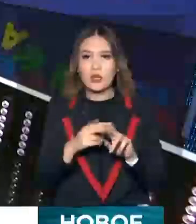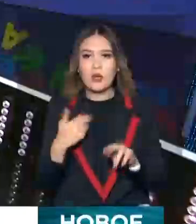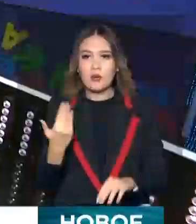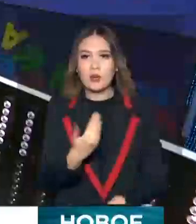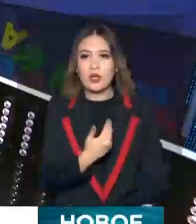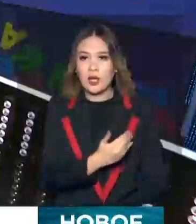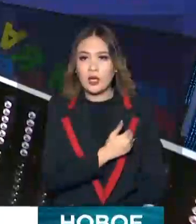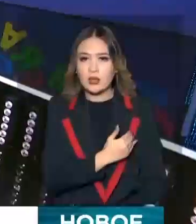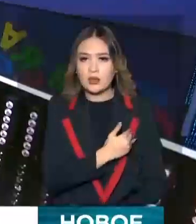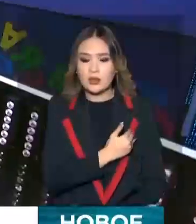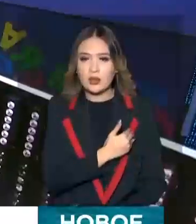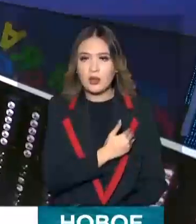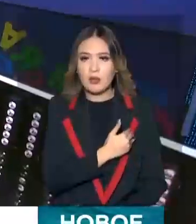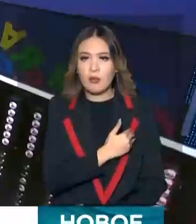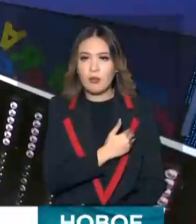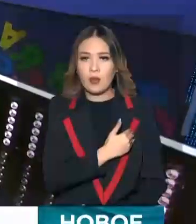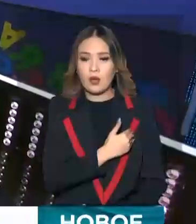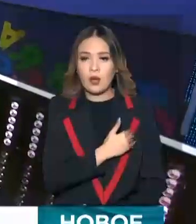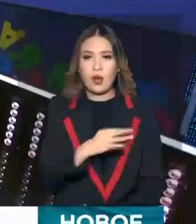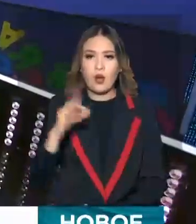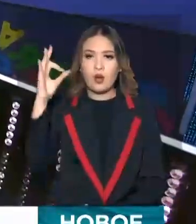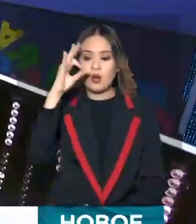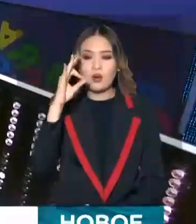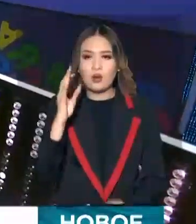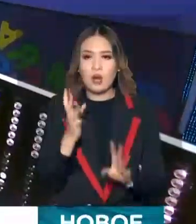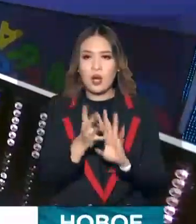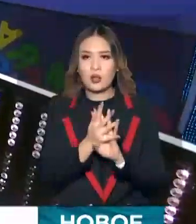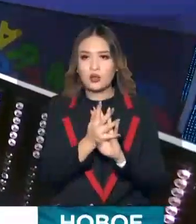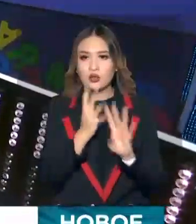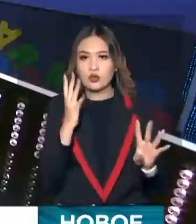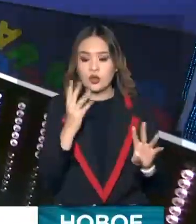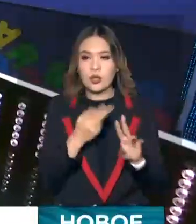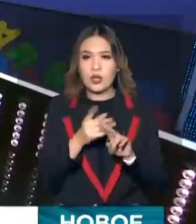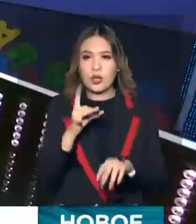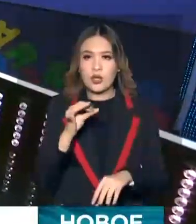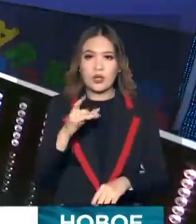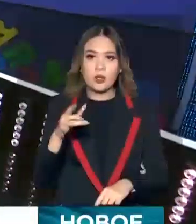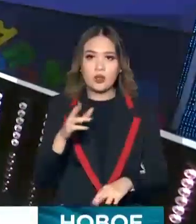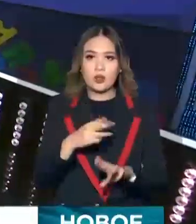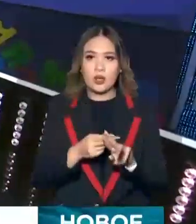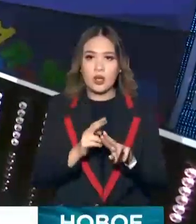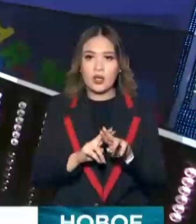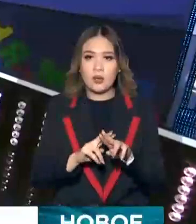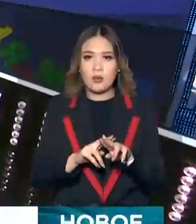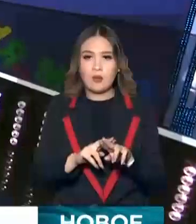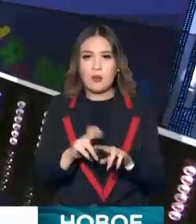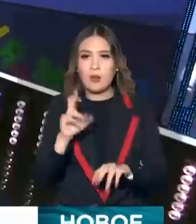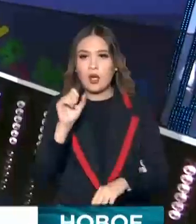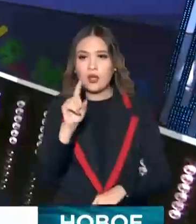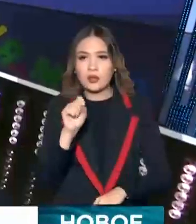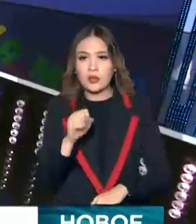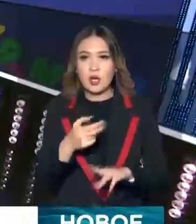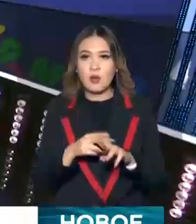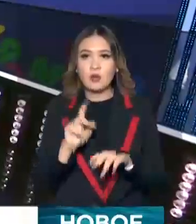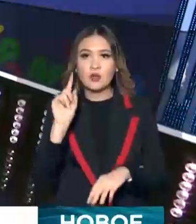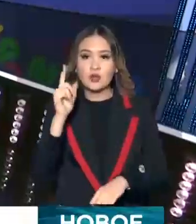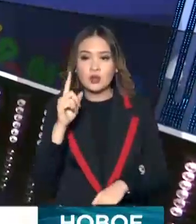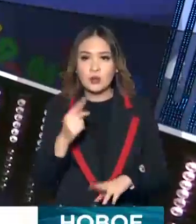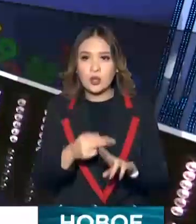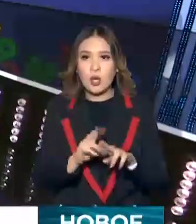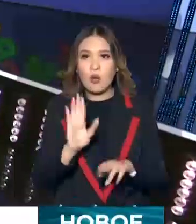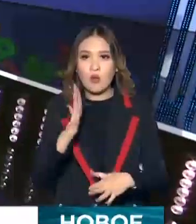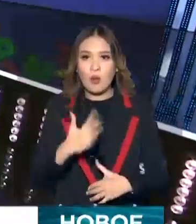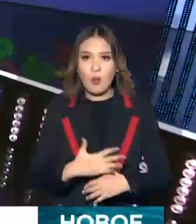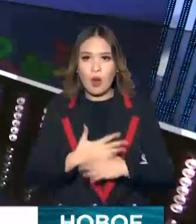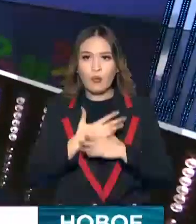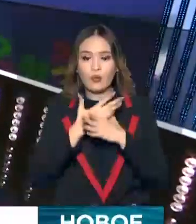хотим интегрировать, значит, вот очередность в регионах с этой единой базой. Почему? Потому что это